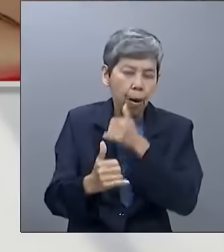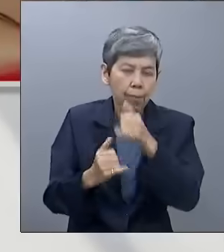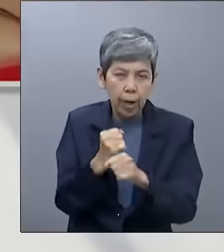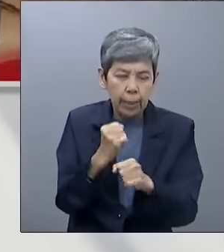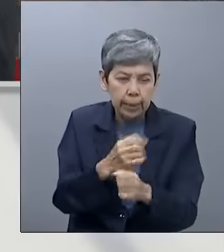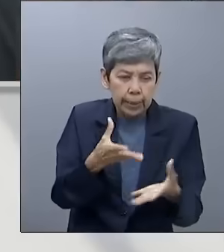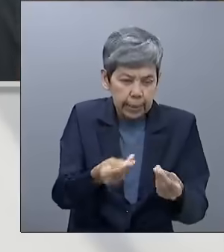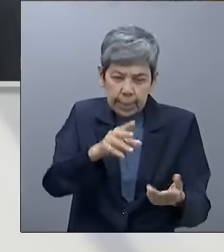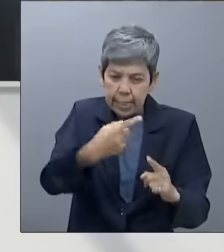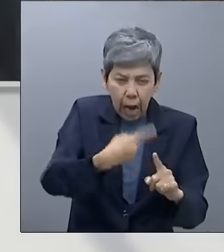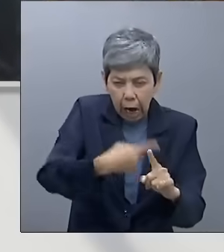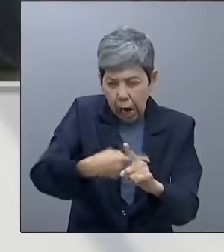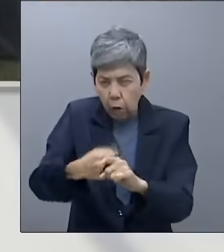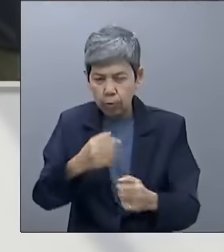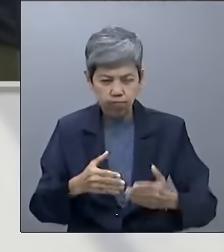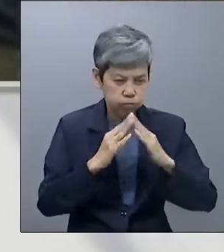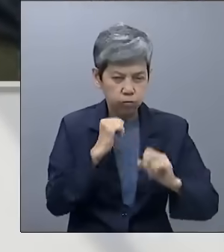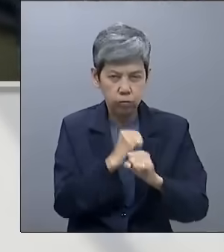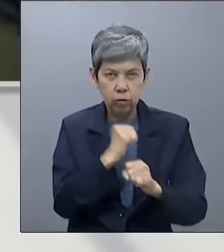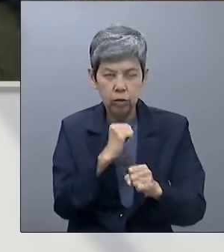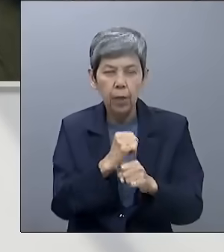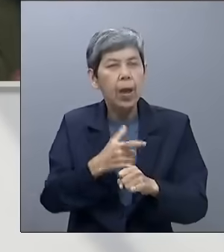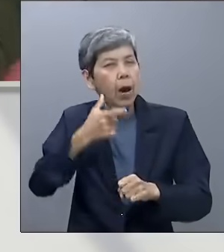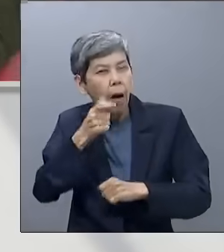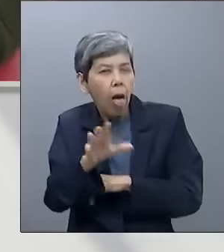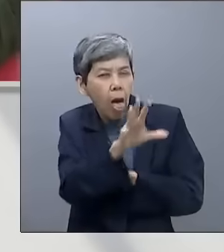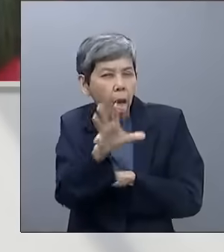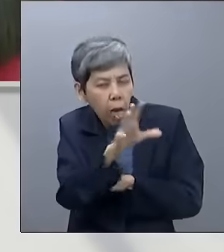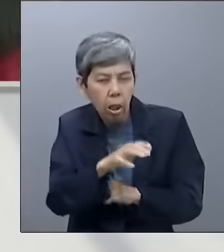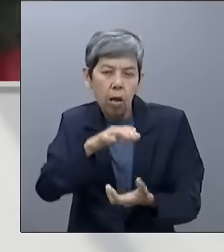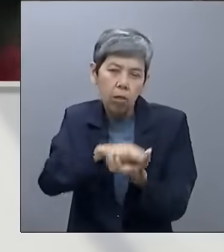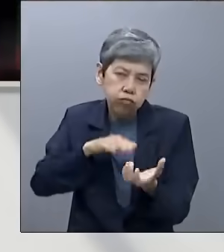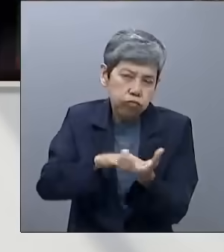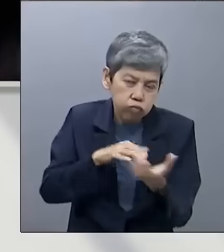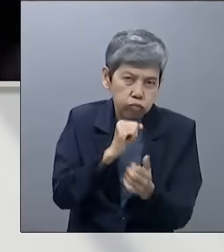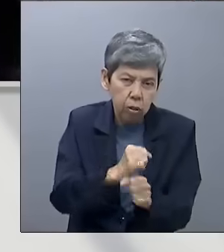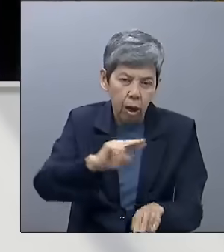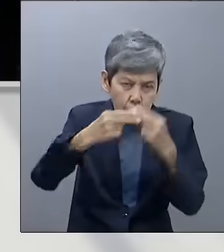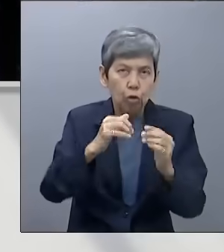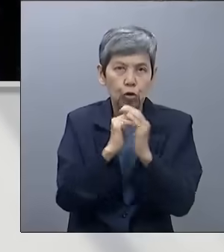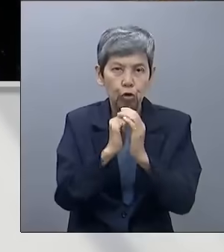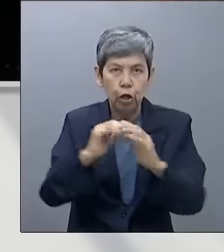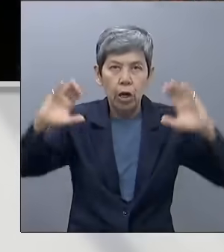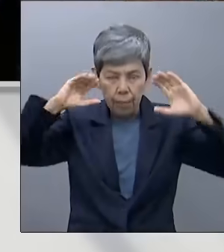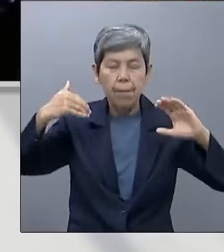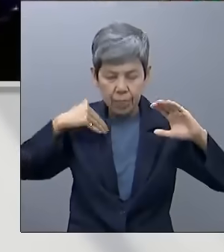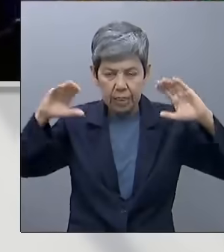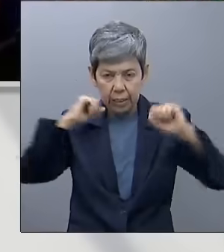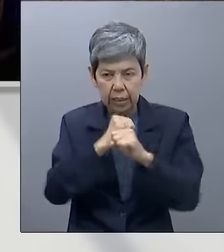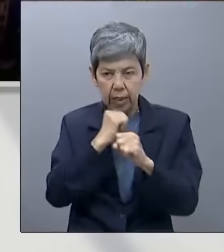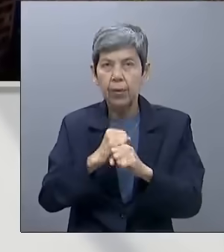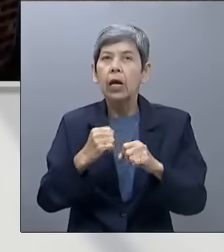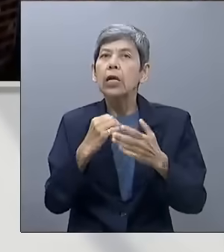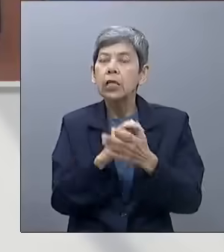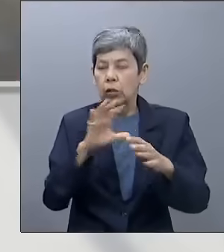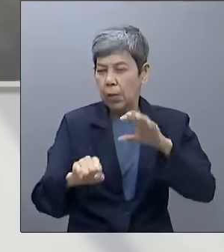หาพื้นที่ใหม่ๆมาตั้งฐานทำธุรกิจสแกมเมอร์พนันออนไลน์เนื่องจากจีนเขามีรัฐบาลมีรัฐบาลที่มีมาตรการ